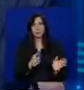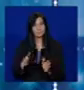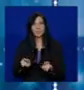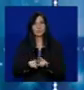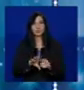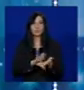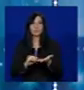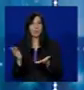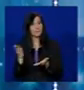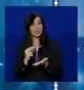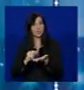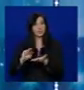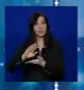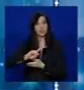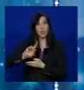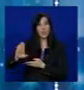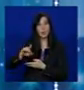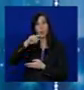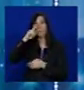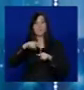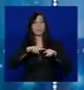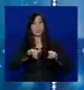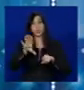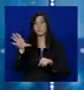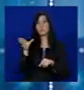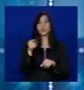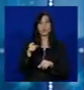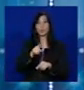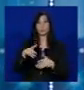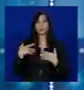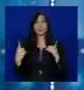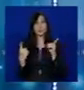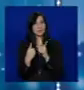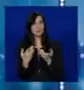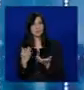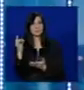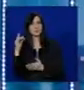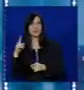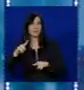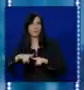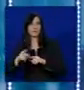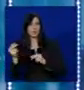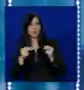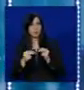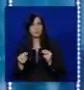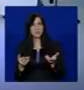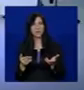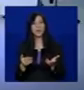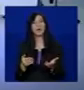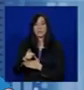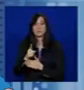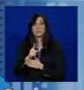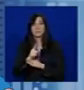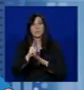беше написано и до него, и до главния прокурор, добре, и до всички. Той не пожела да се види с добре председателя на правната. Много кратко този път... Но се